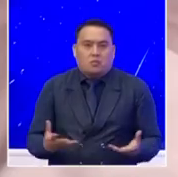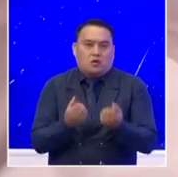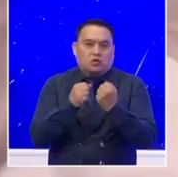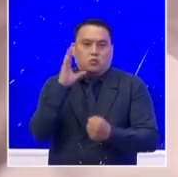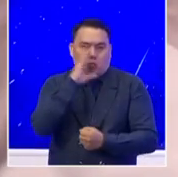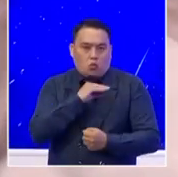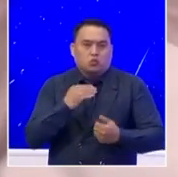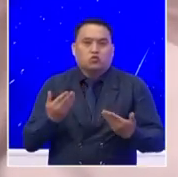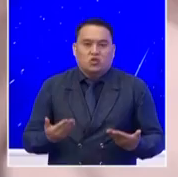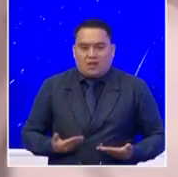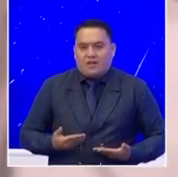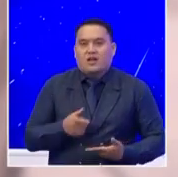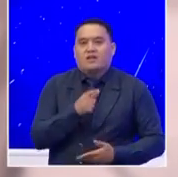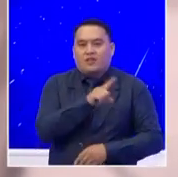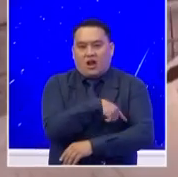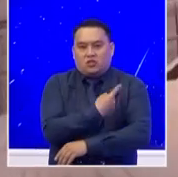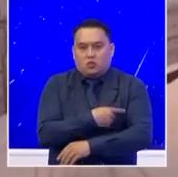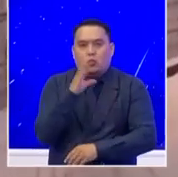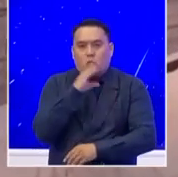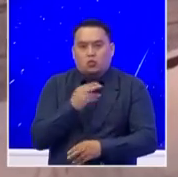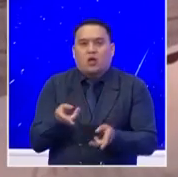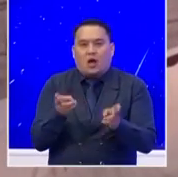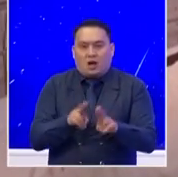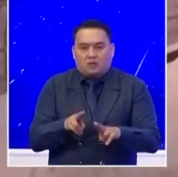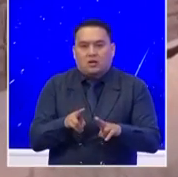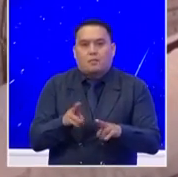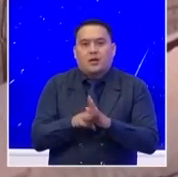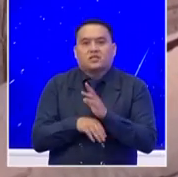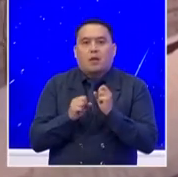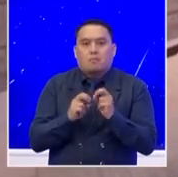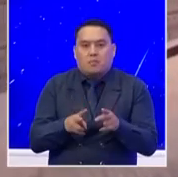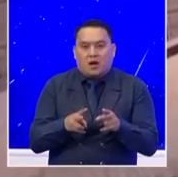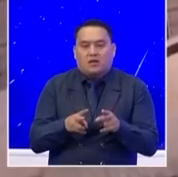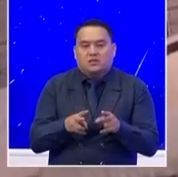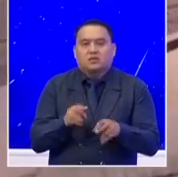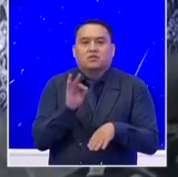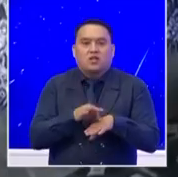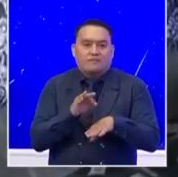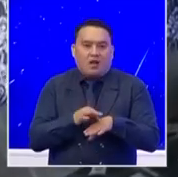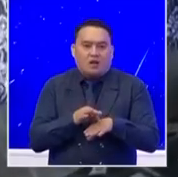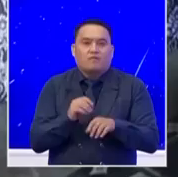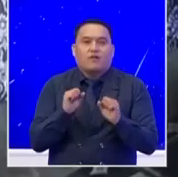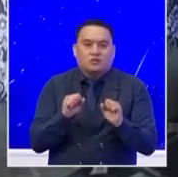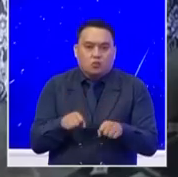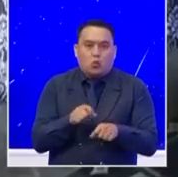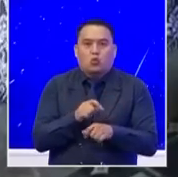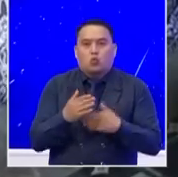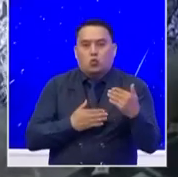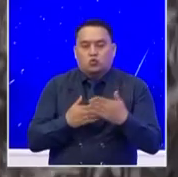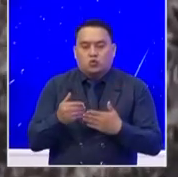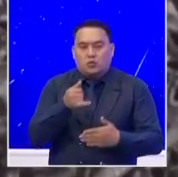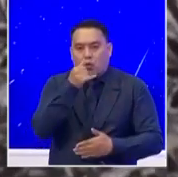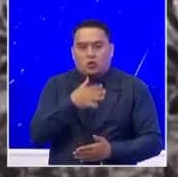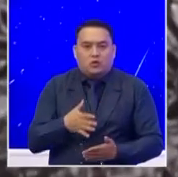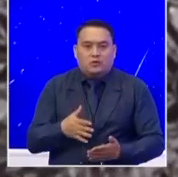жизни, в том числе жизни врачей, которые смогут оставаться на безопасной дистанции от пациента, чего не позволяли ручные устройства.